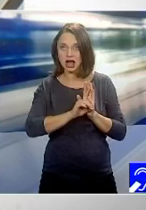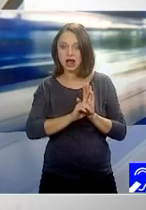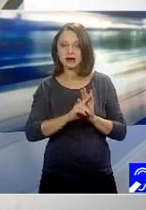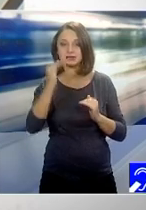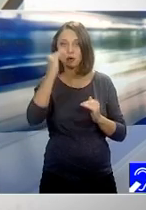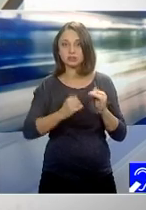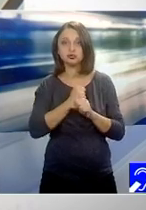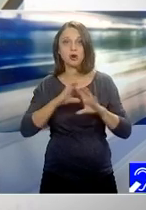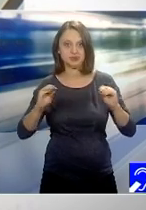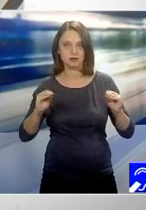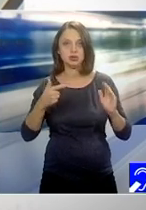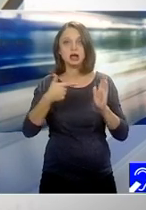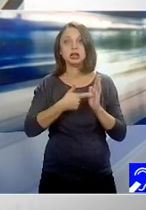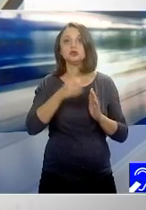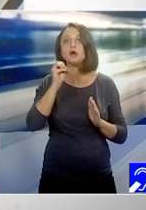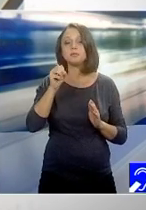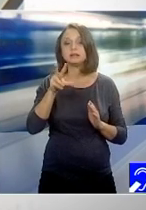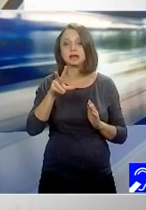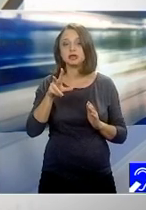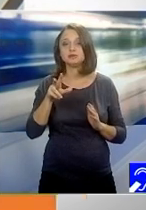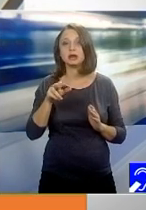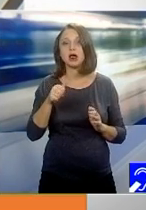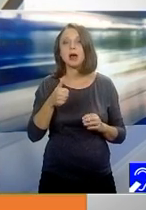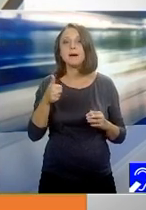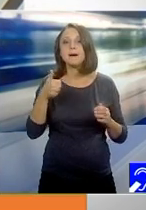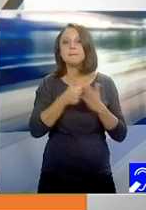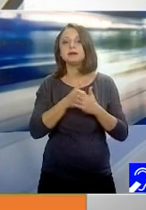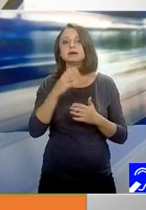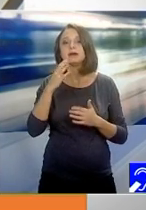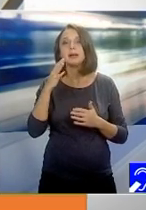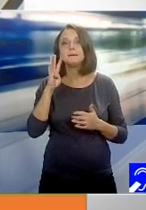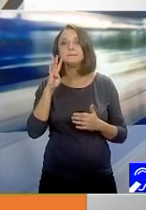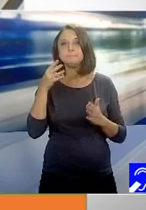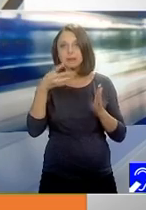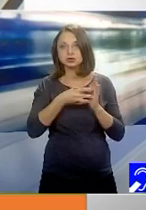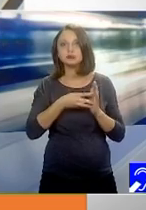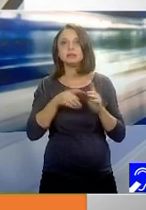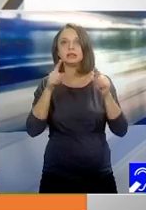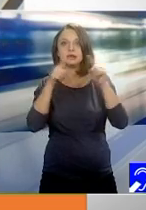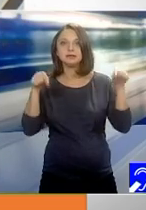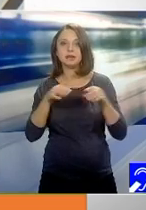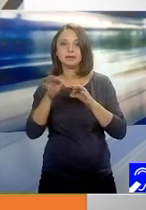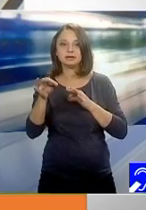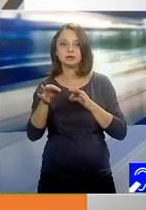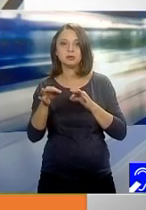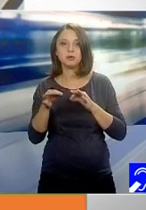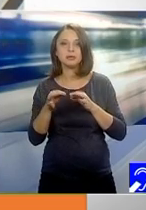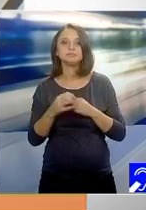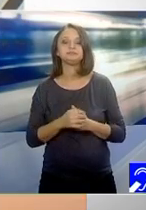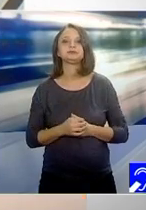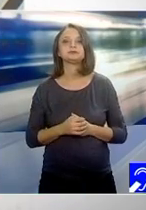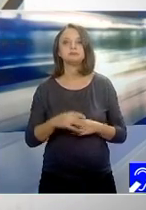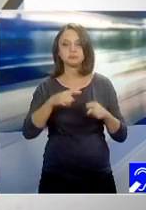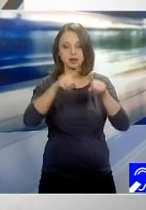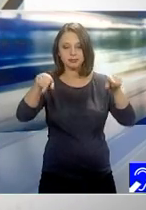aveam constatări undeva la 604.000 de metri cub pe raza de competență i fost ITRSV